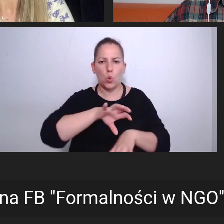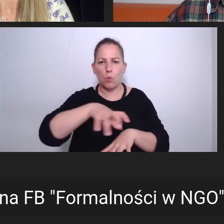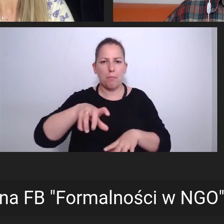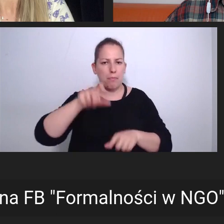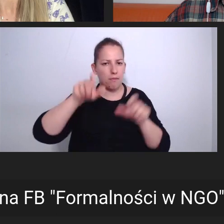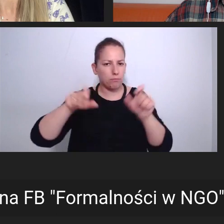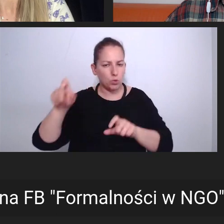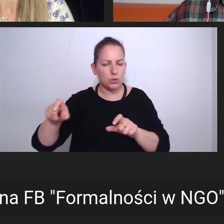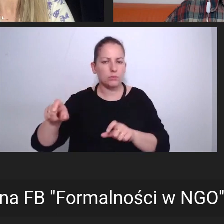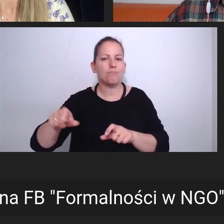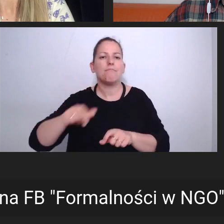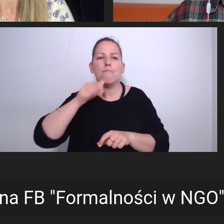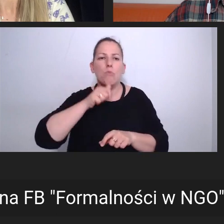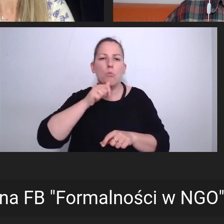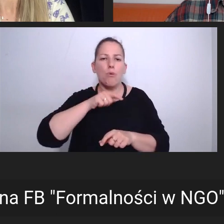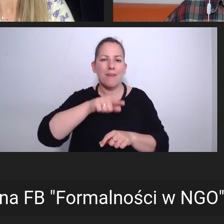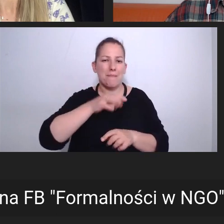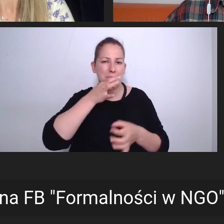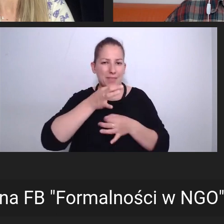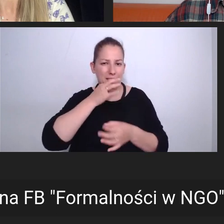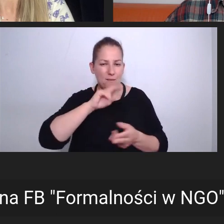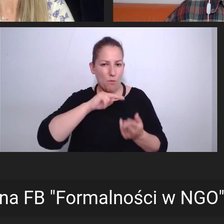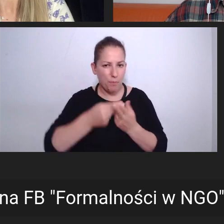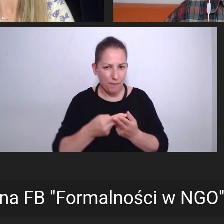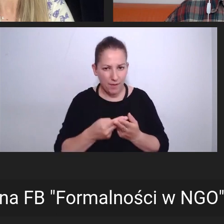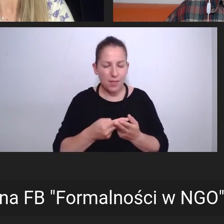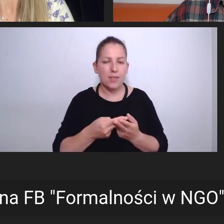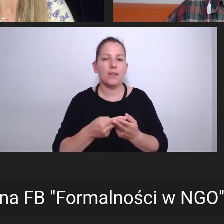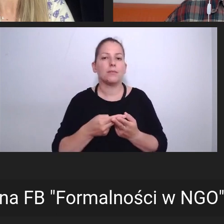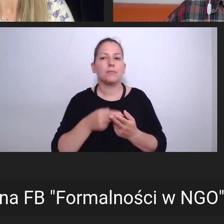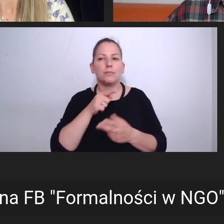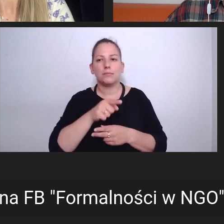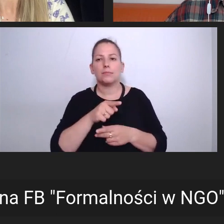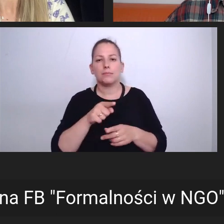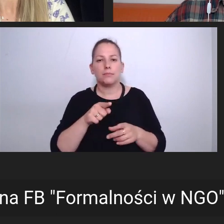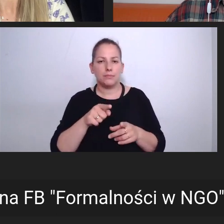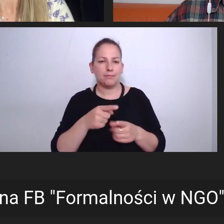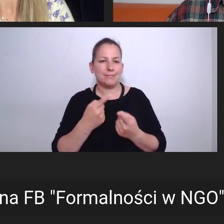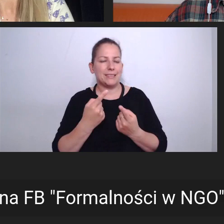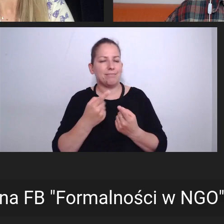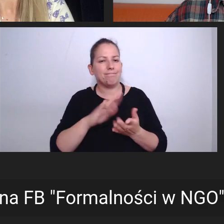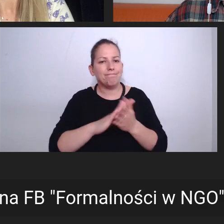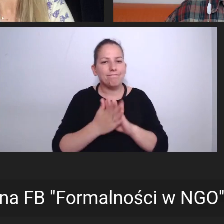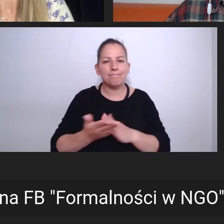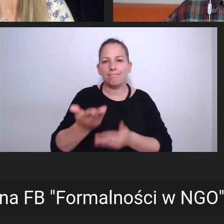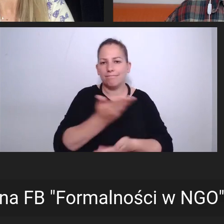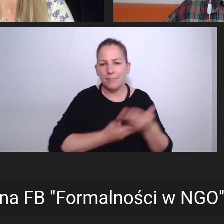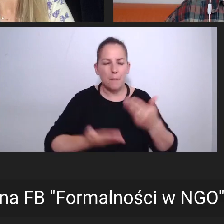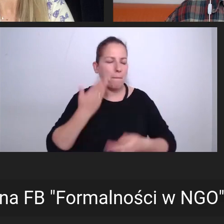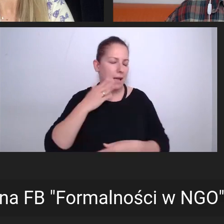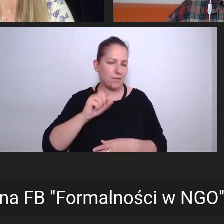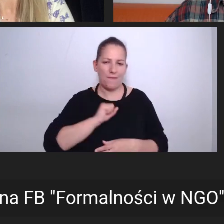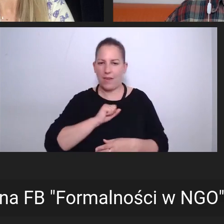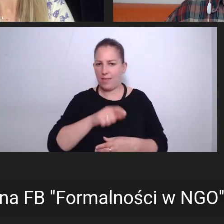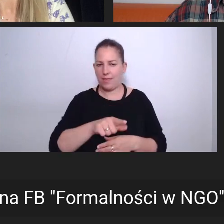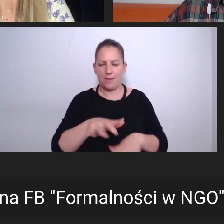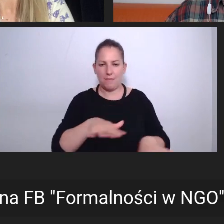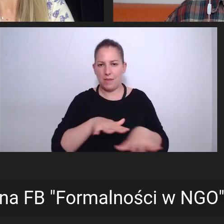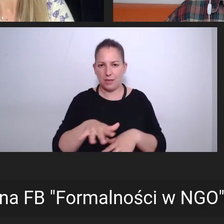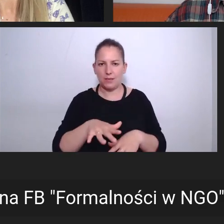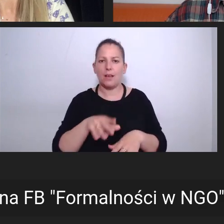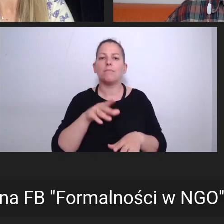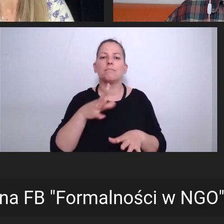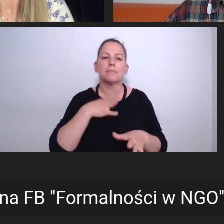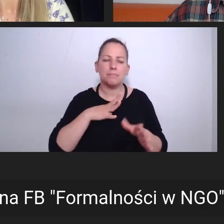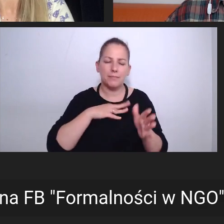uczestników próbuję Wam na te pytania odpowiedzieć, to jest taka samopomoc, bardzo fajne miejsce, skorzystajcie, zapisujcie